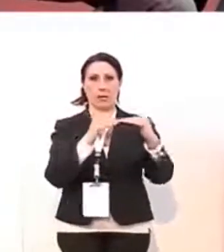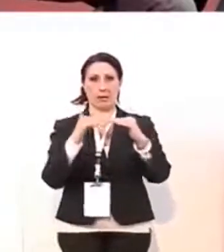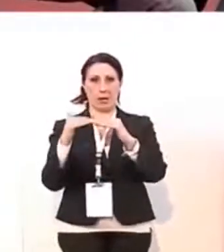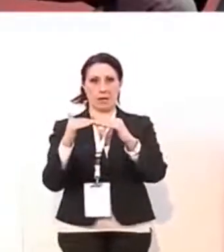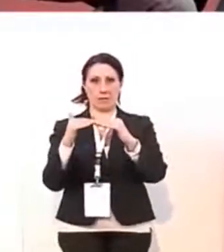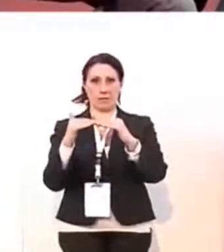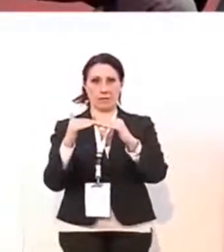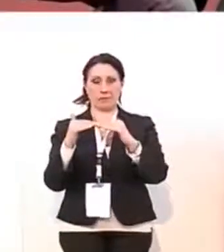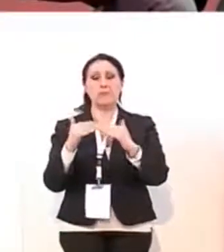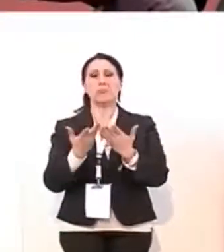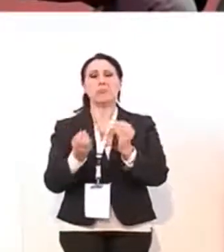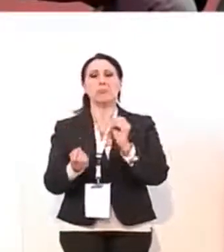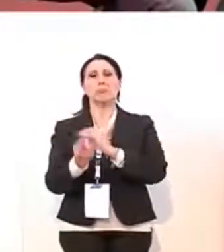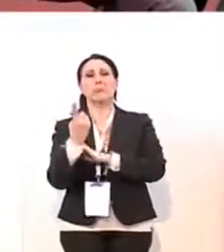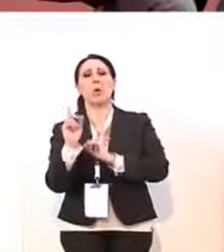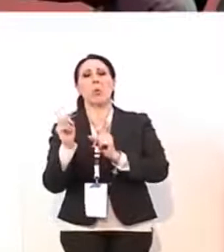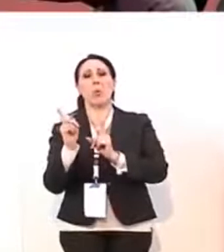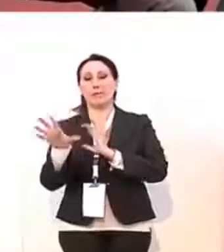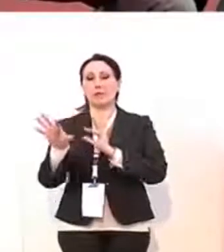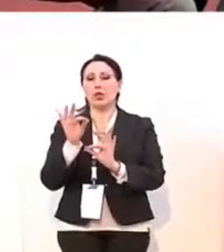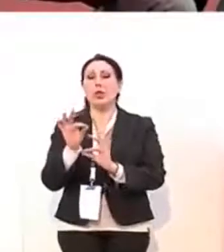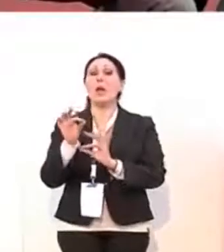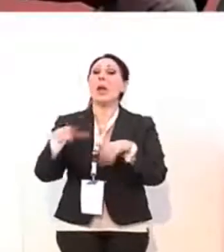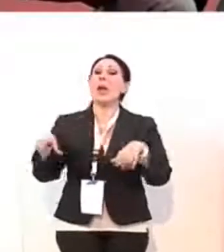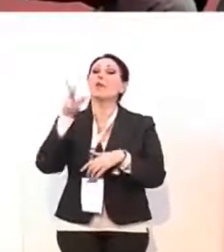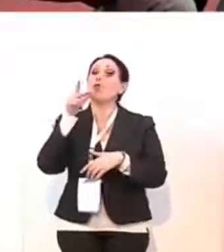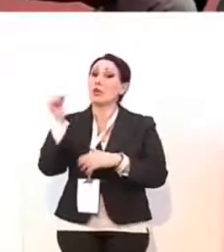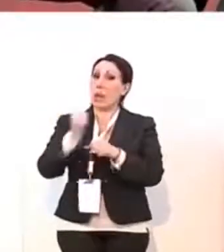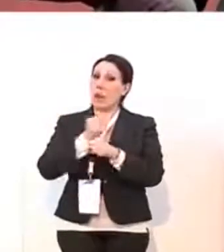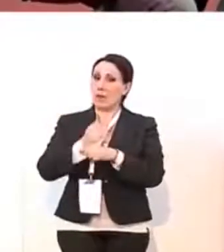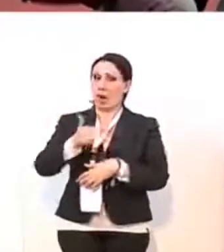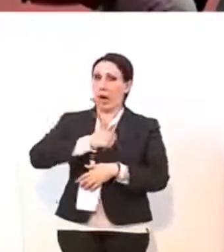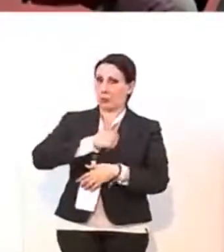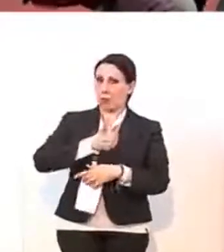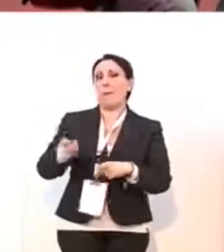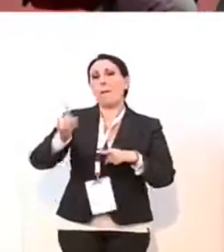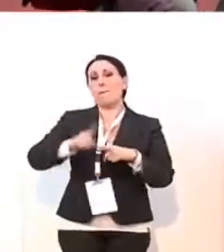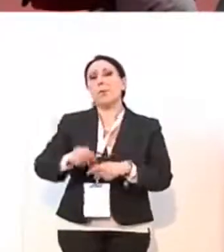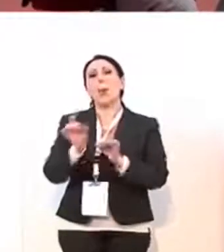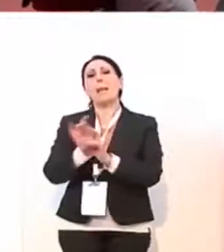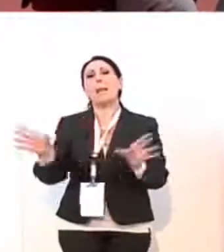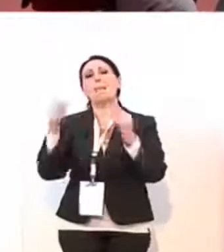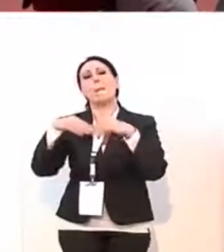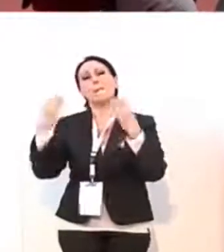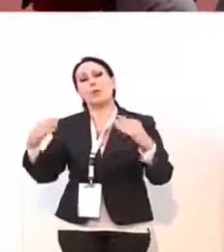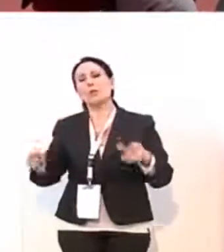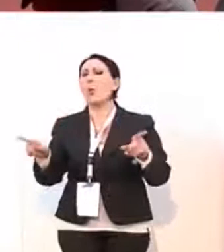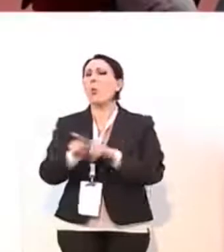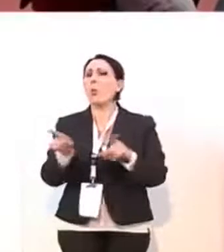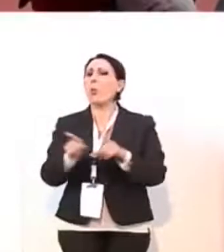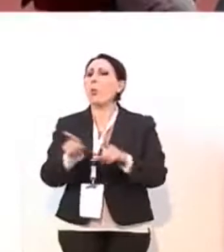normativa. E allora abbiamo fatto la scelta di dire che le lavoratrici autonome e le libere professioniste hanno diritto